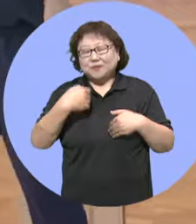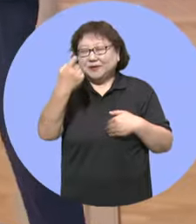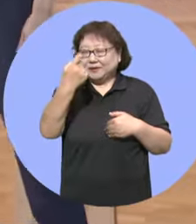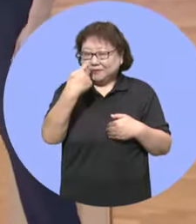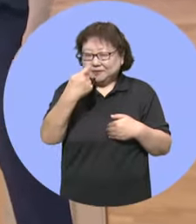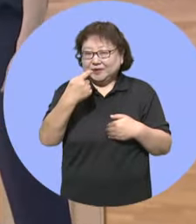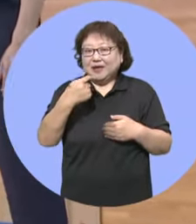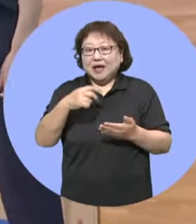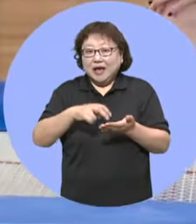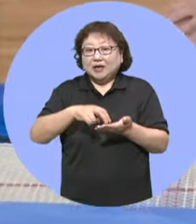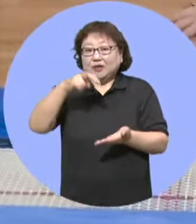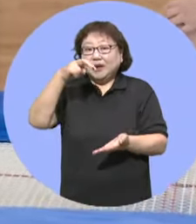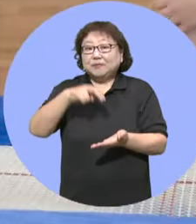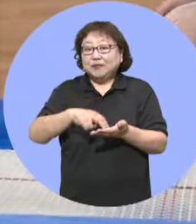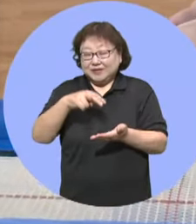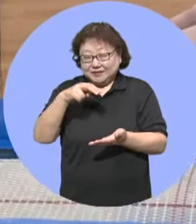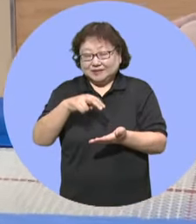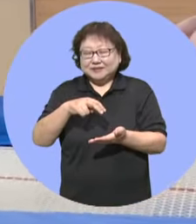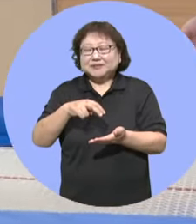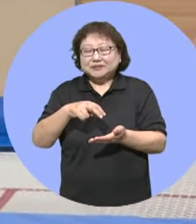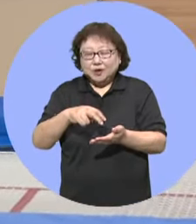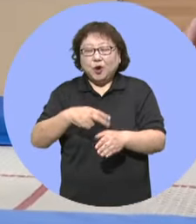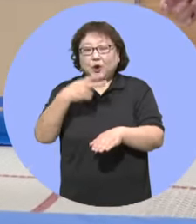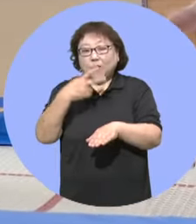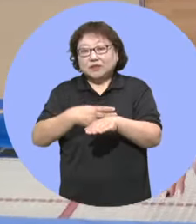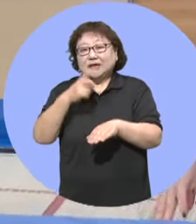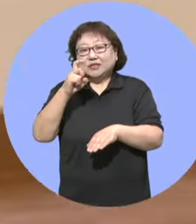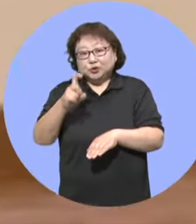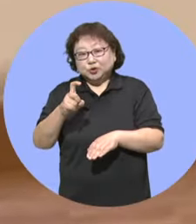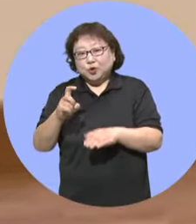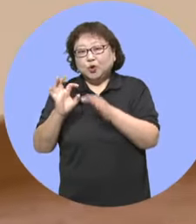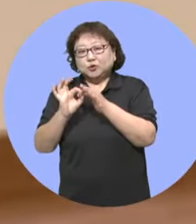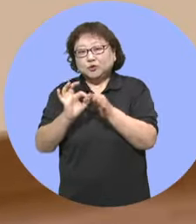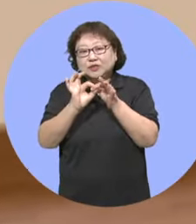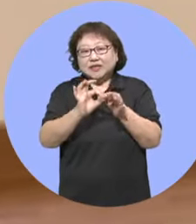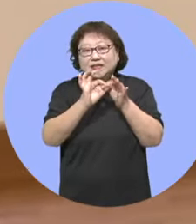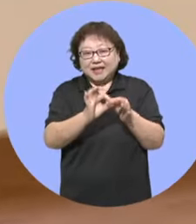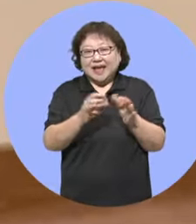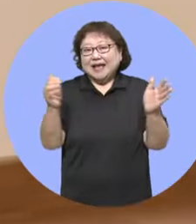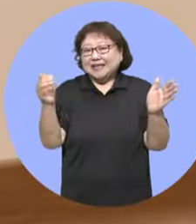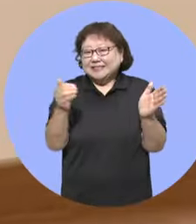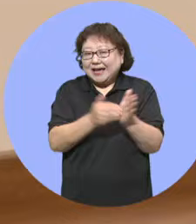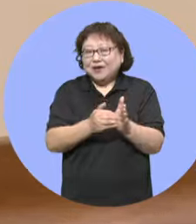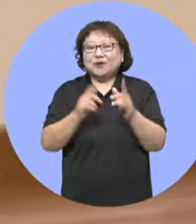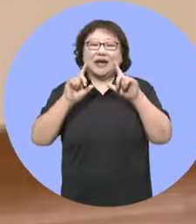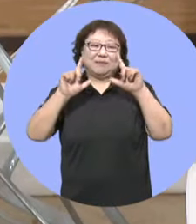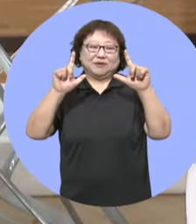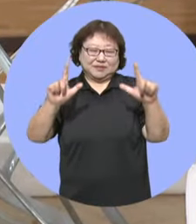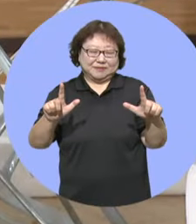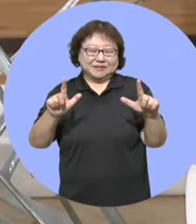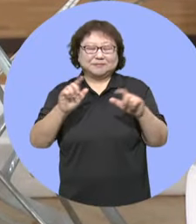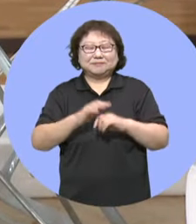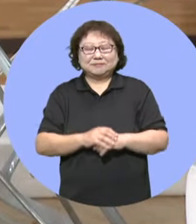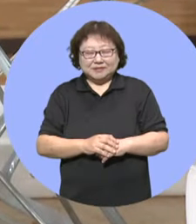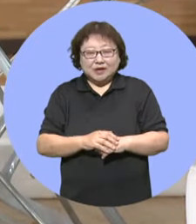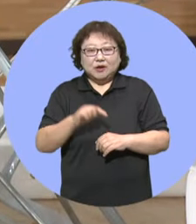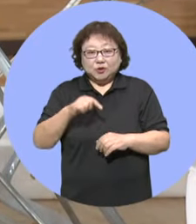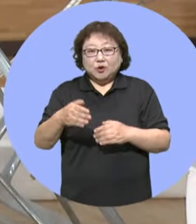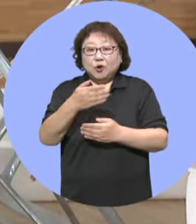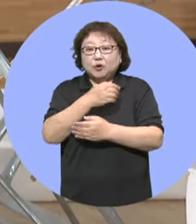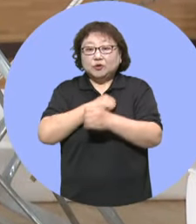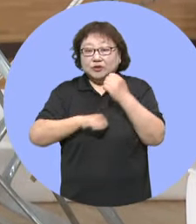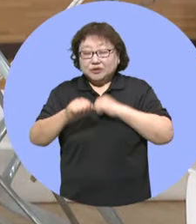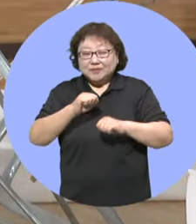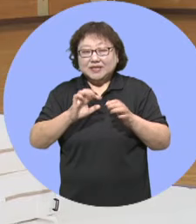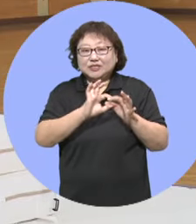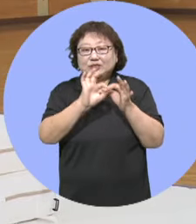ランポリンの特性である10個の技を つなげて最後発表するっていうのをやっています。 この取り組みについてどう思